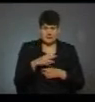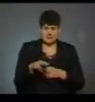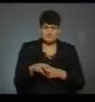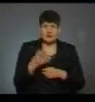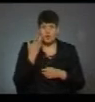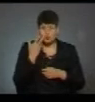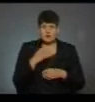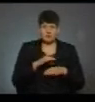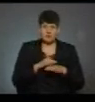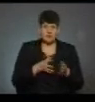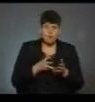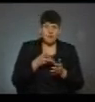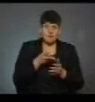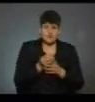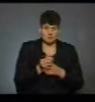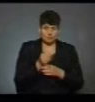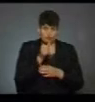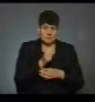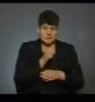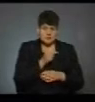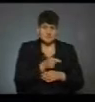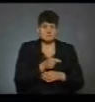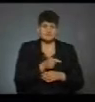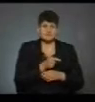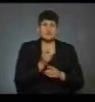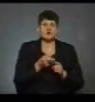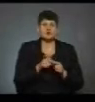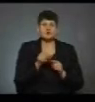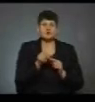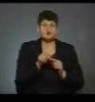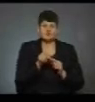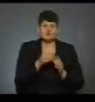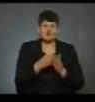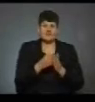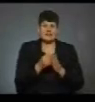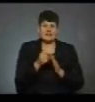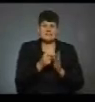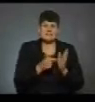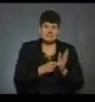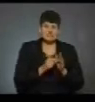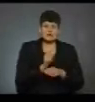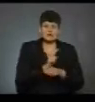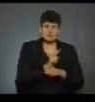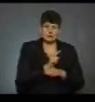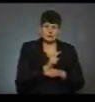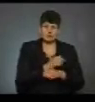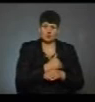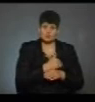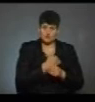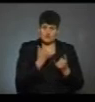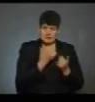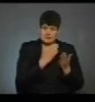ми проводимо плату за конкретний місяць, ми цю вартість ділимо на нормативну температуру, яка в нас